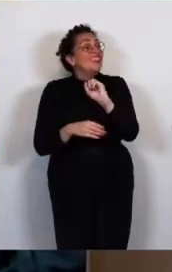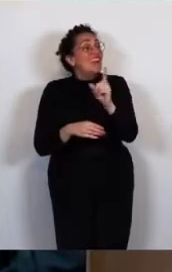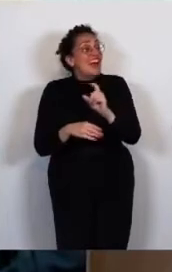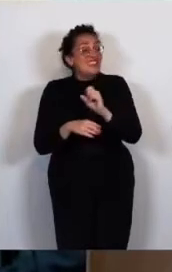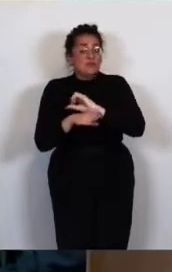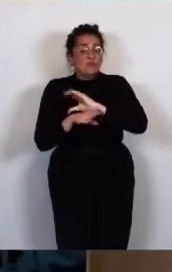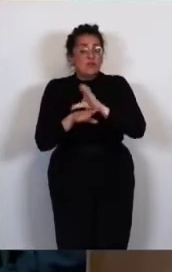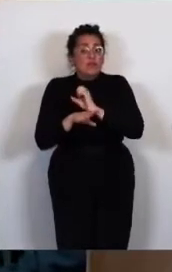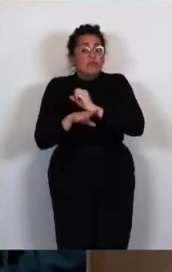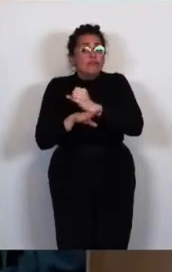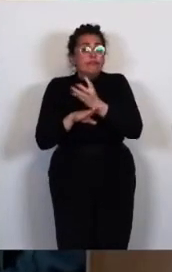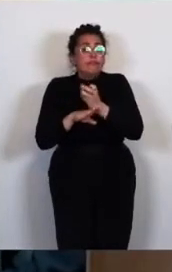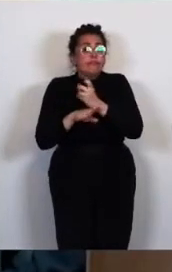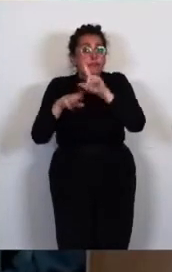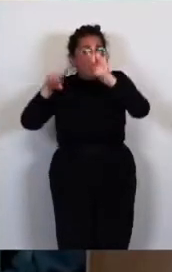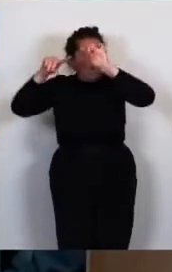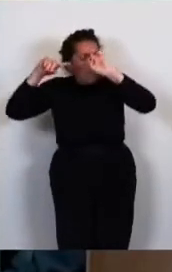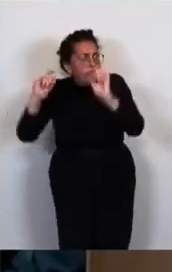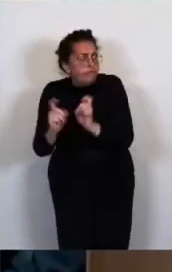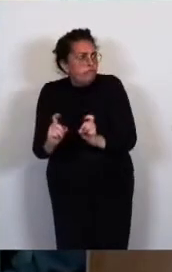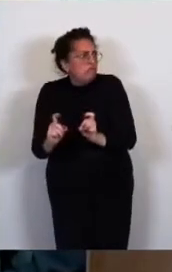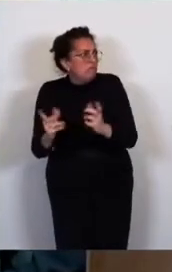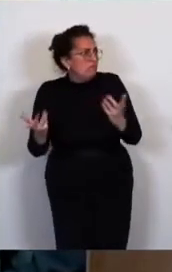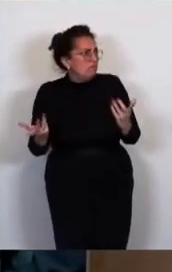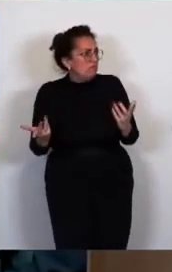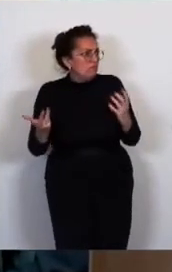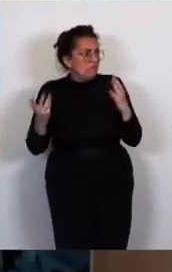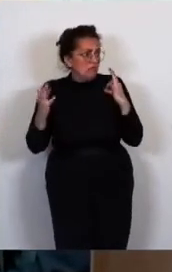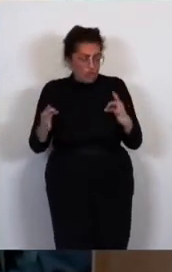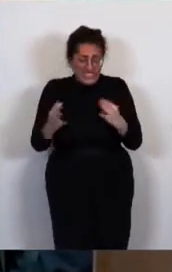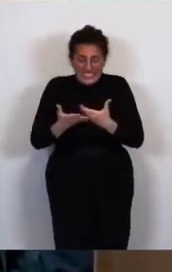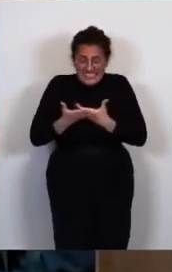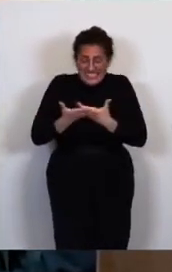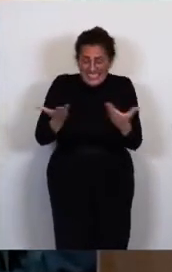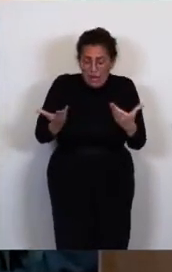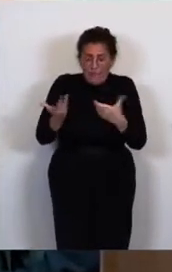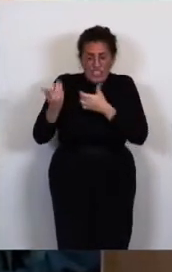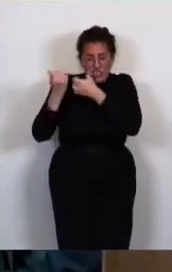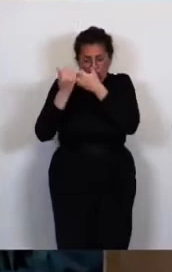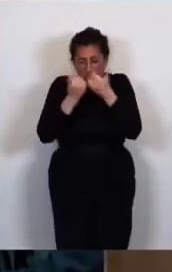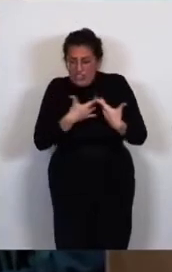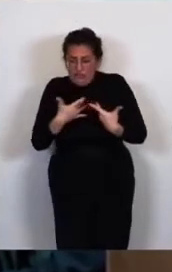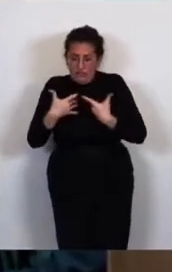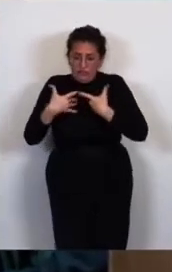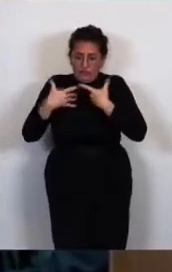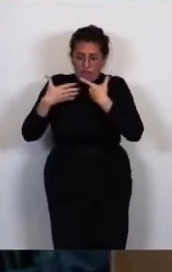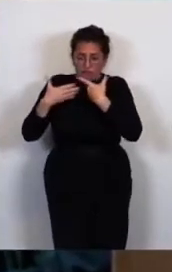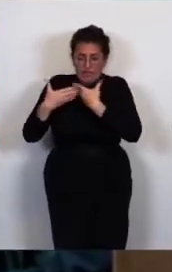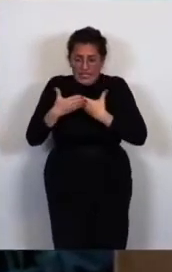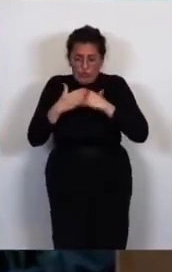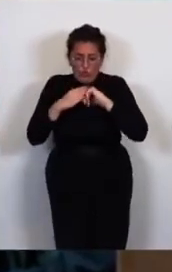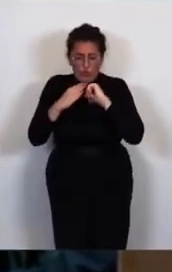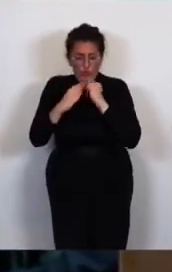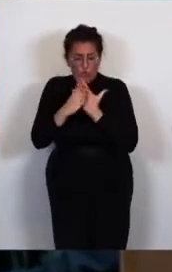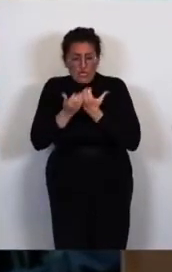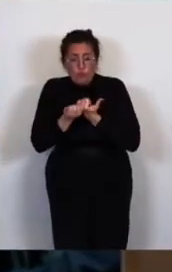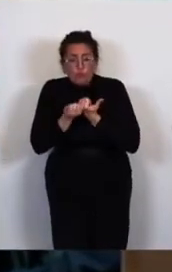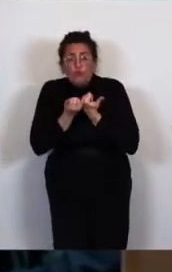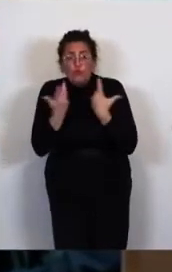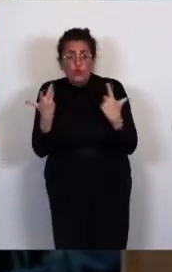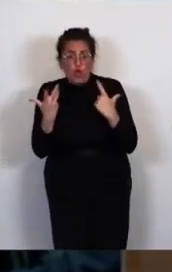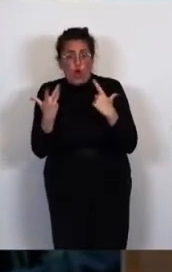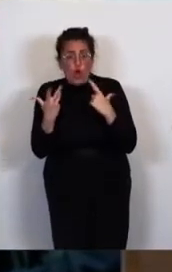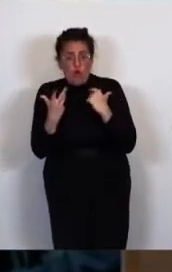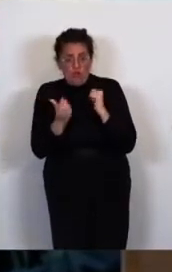déjà fait l'objet d'études détaillées et chiffrées, nombreuses, qui n'ont jamais été prises en compte dans le débat,